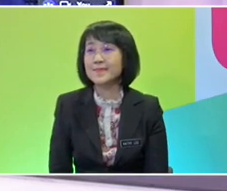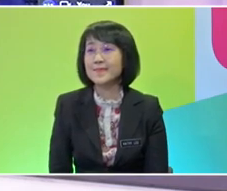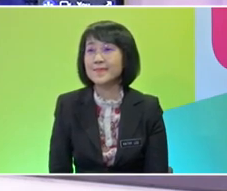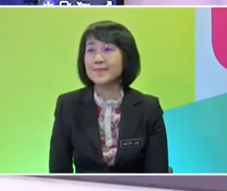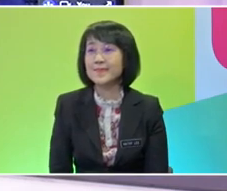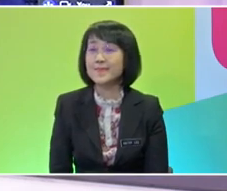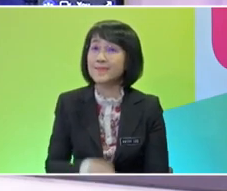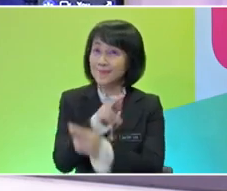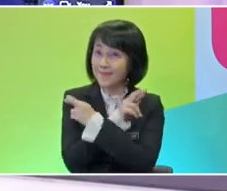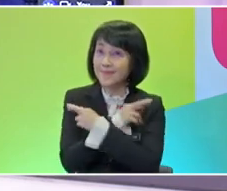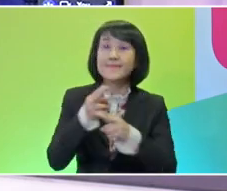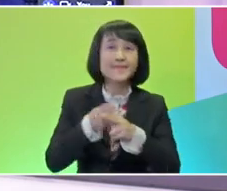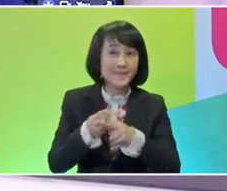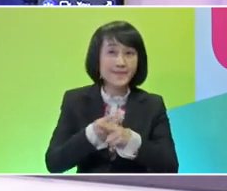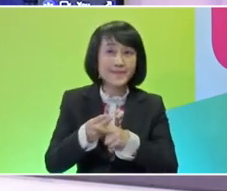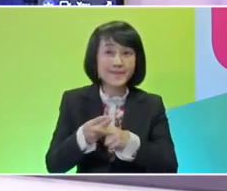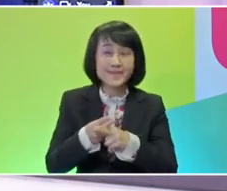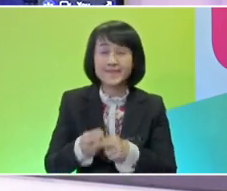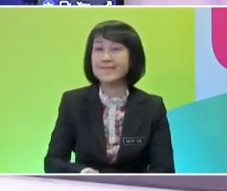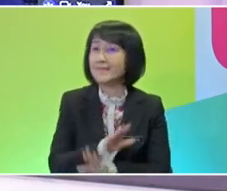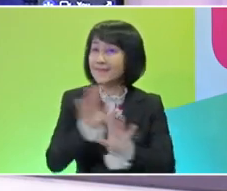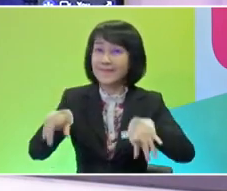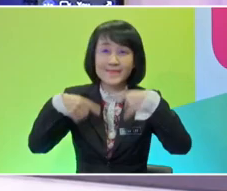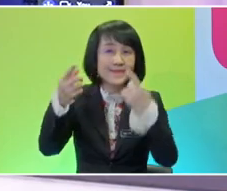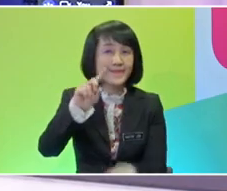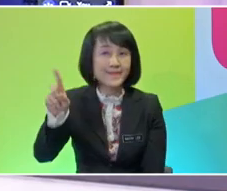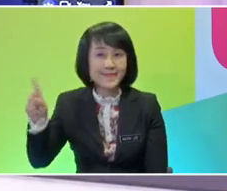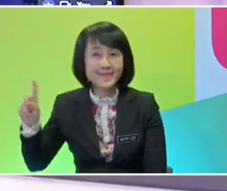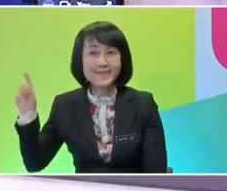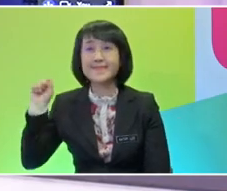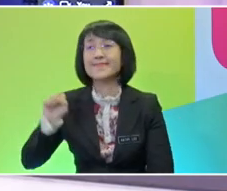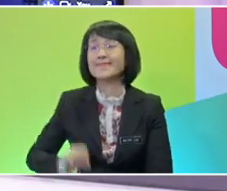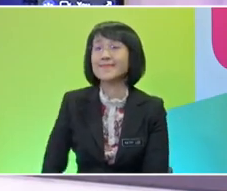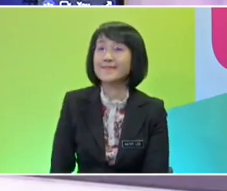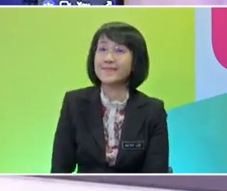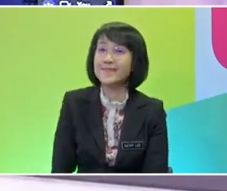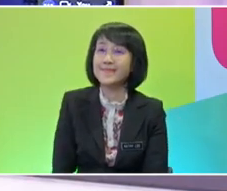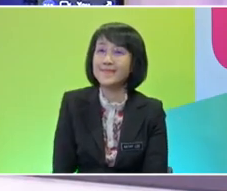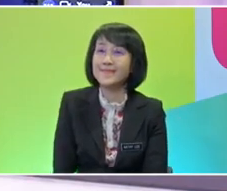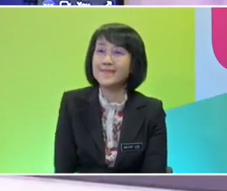segitiga siku boleh para penonton jangan ke mana-mana kembali institusi ini KPM